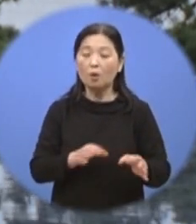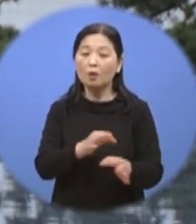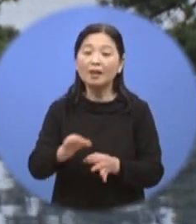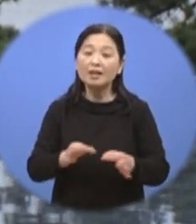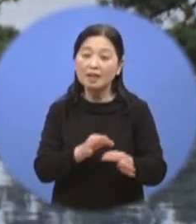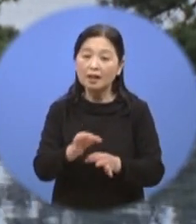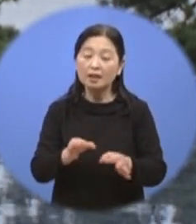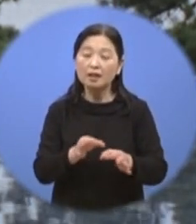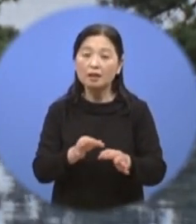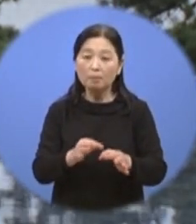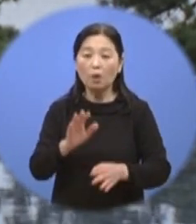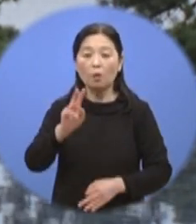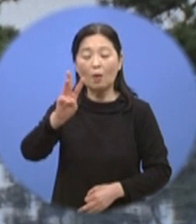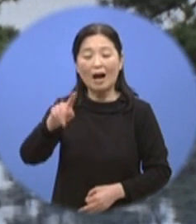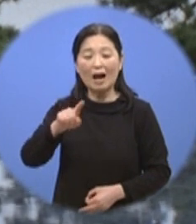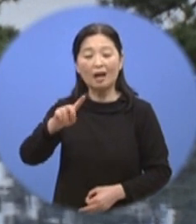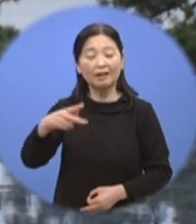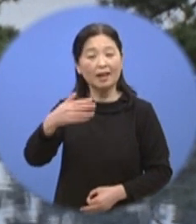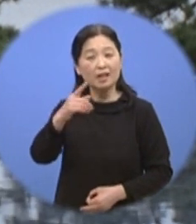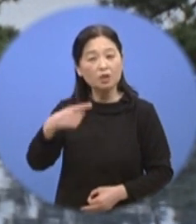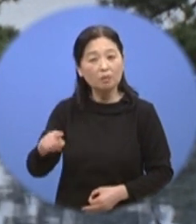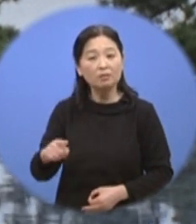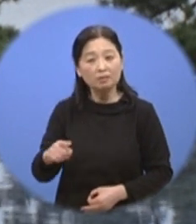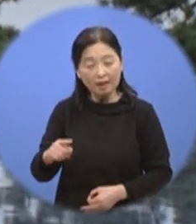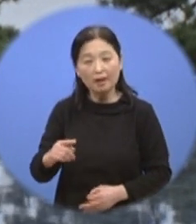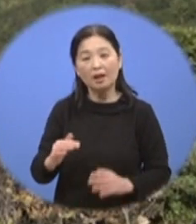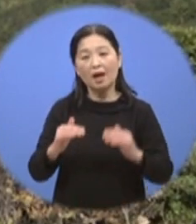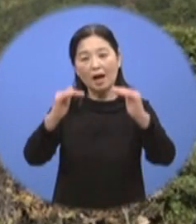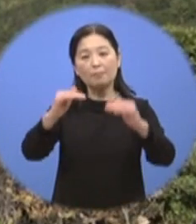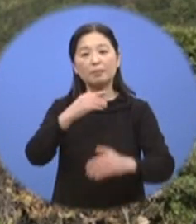で、増やしていきたいなと考えております。